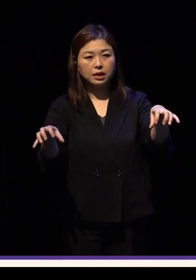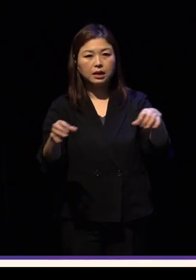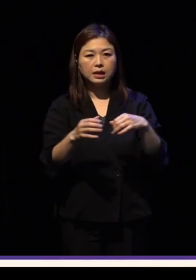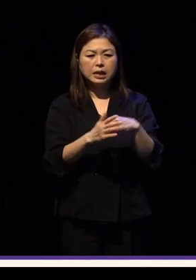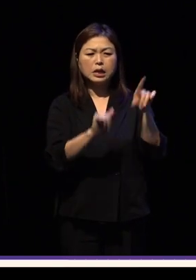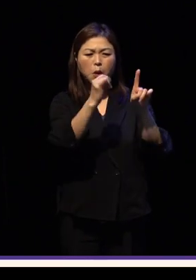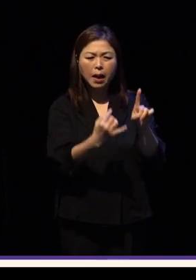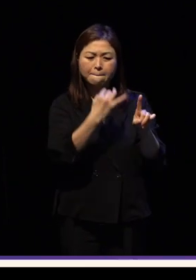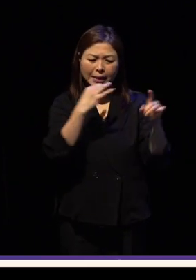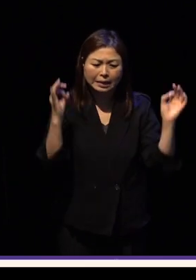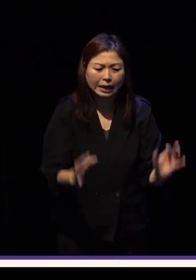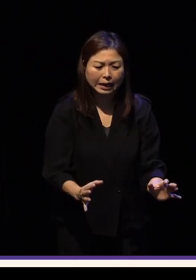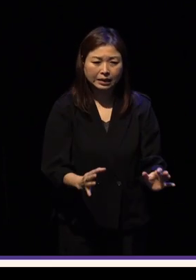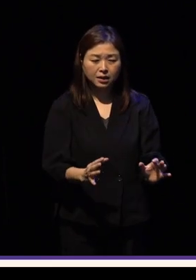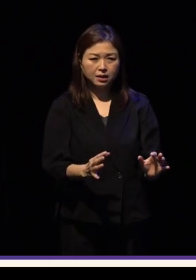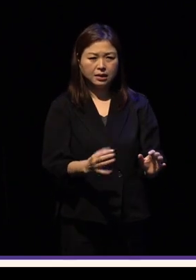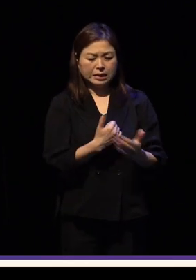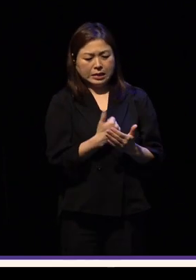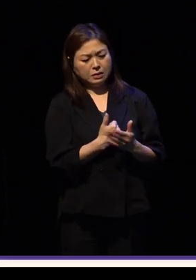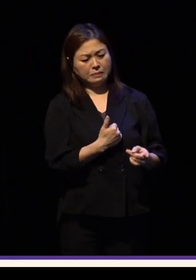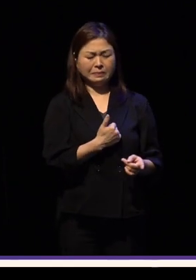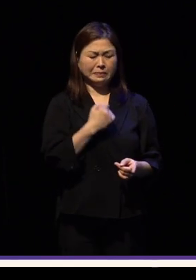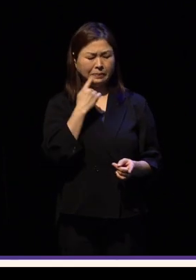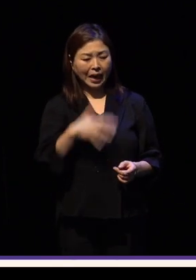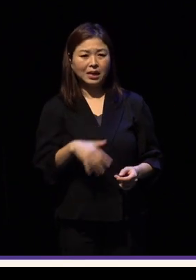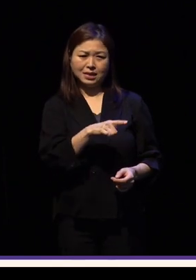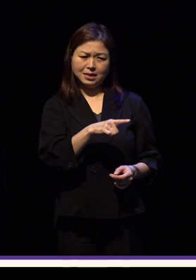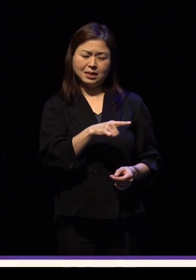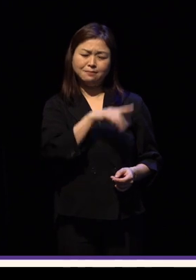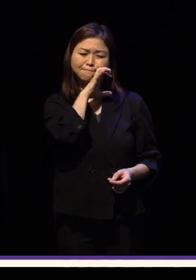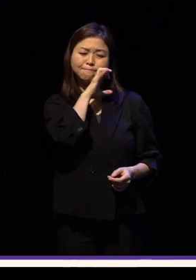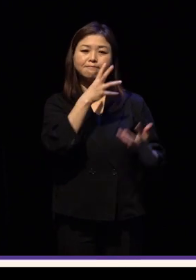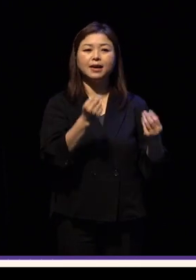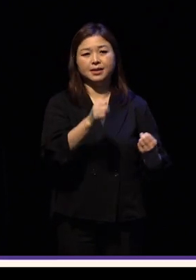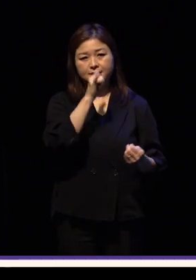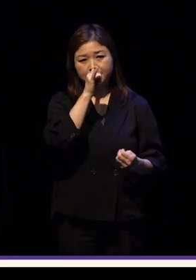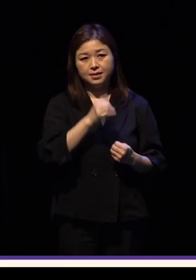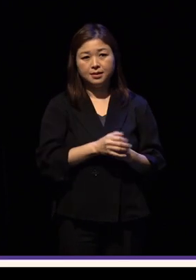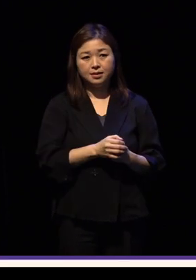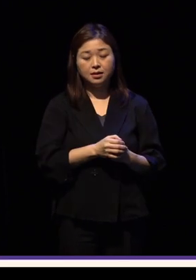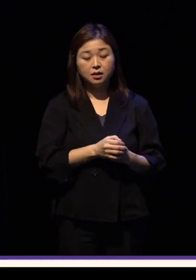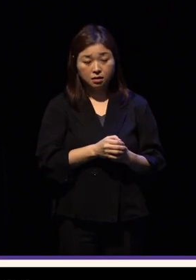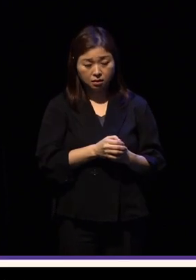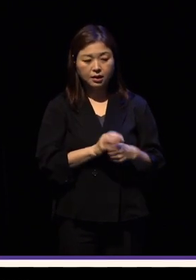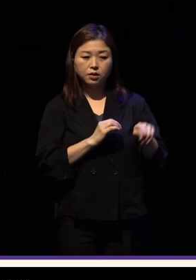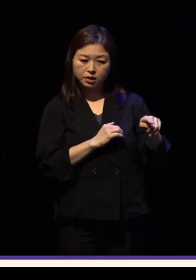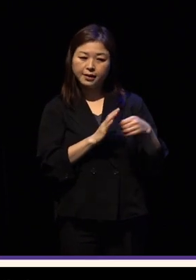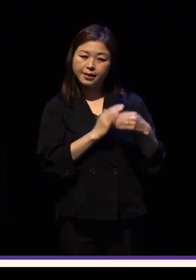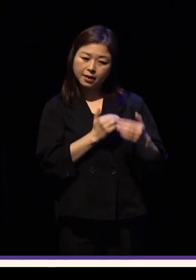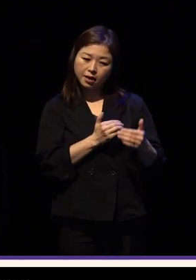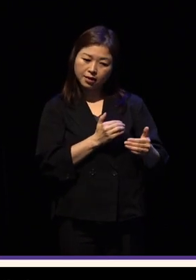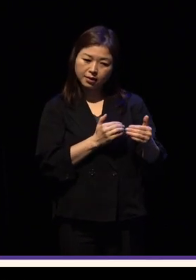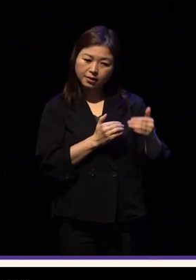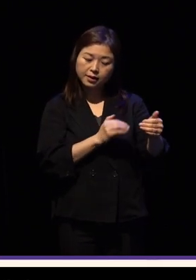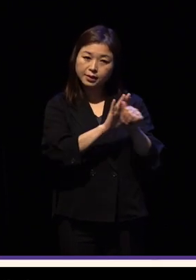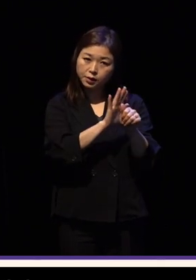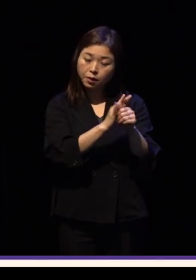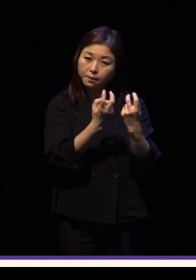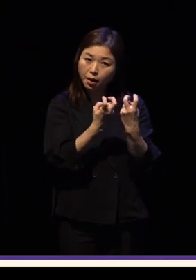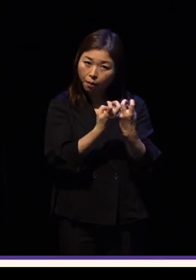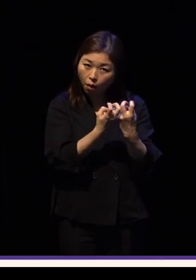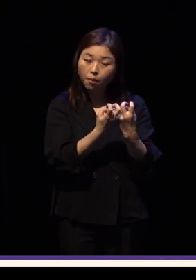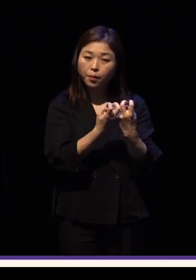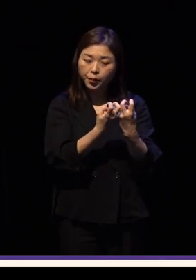일회성으로 끝나는 경우가 너무 많다 하는 말씀들이 있어서 이것을 단계적으로 지원하는